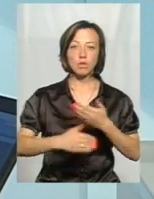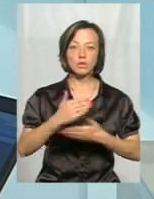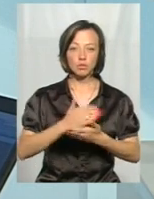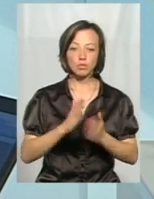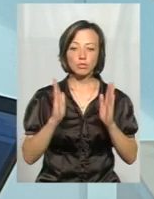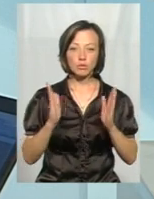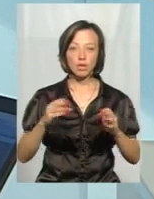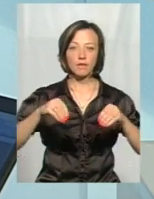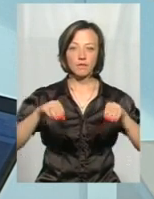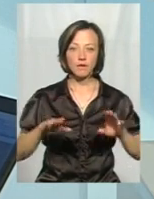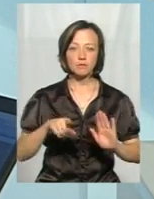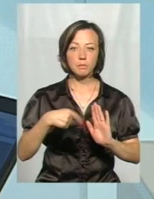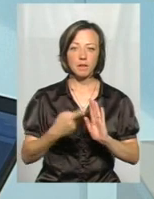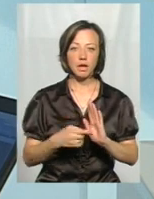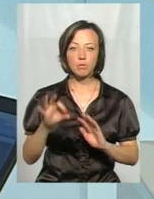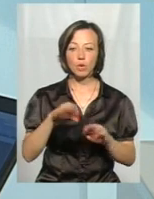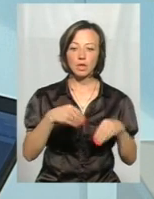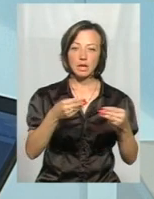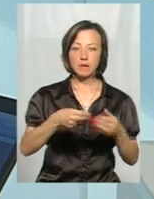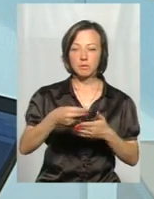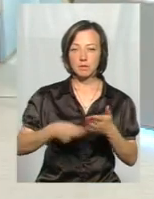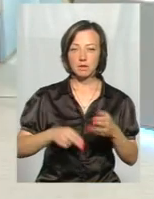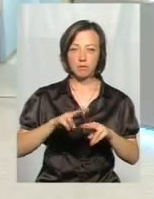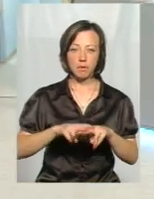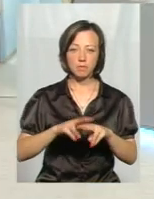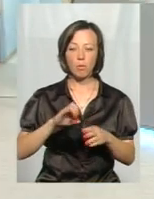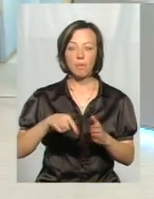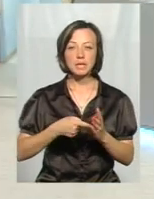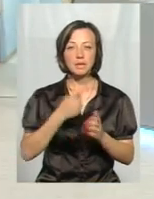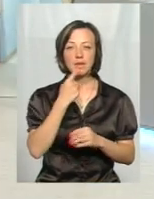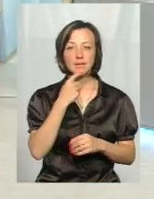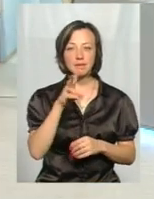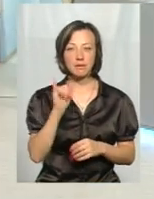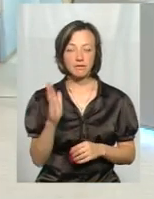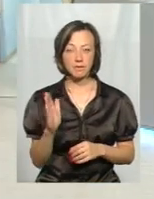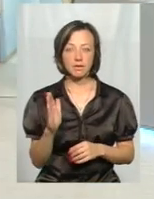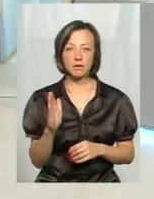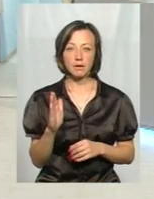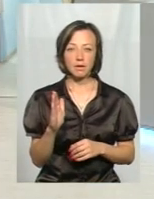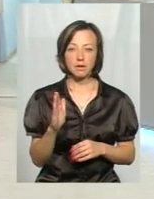питання про надання чи підписання паспорту. По місту Красилову